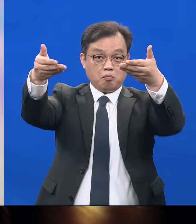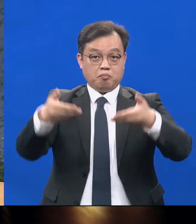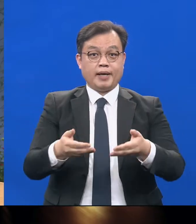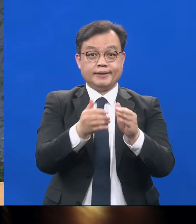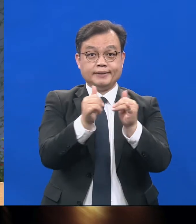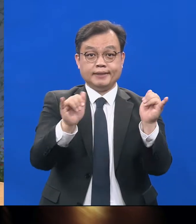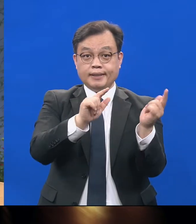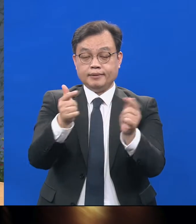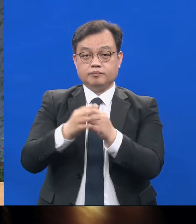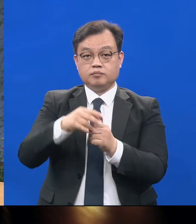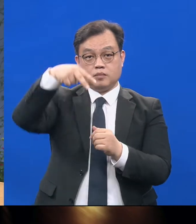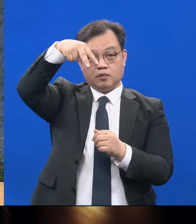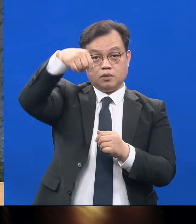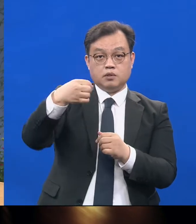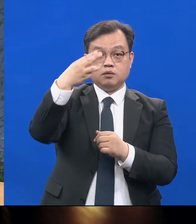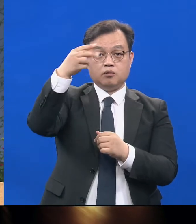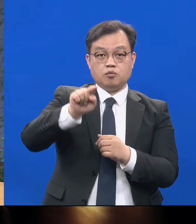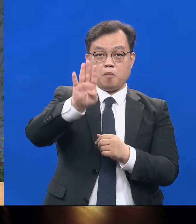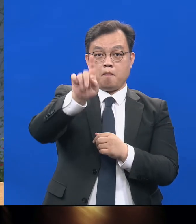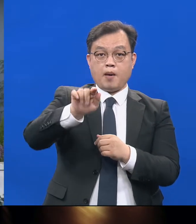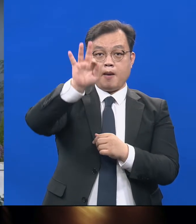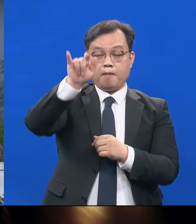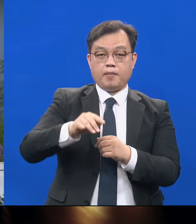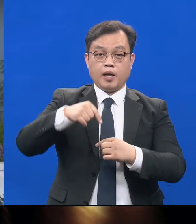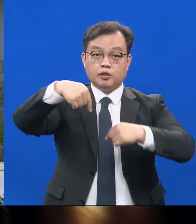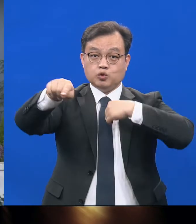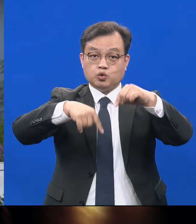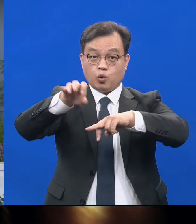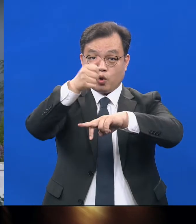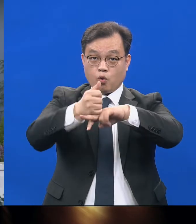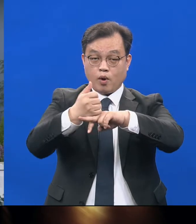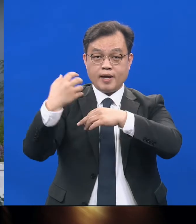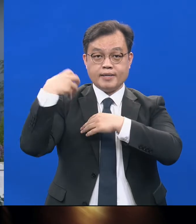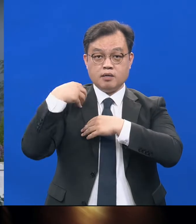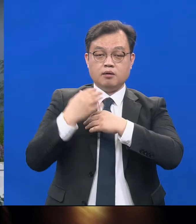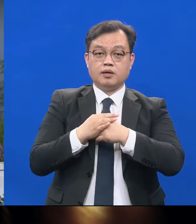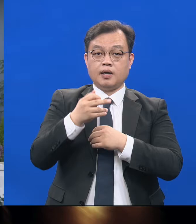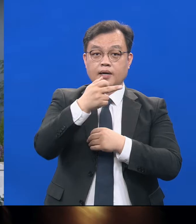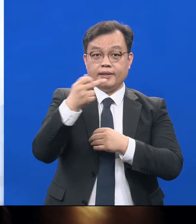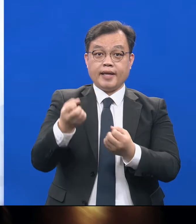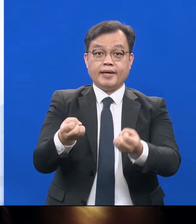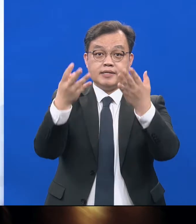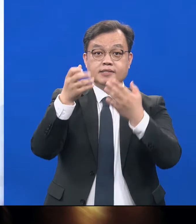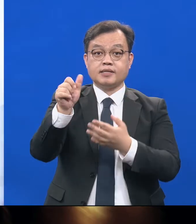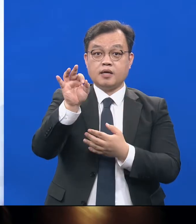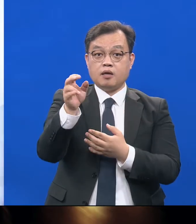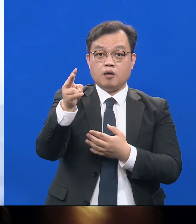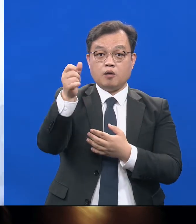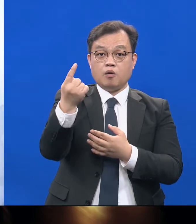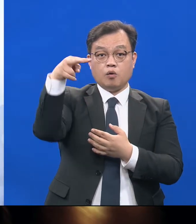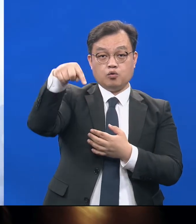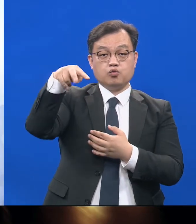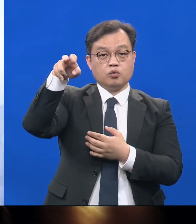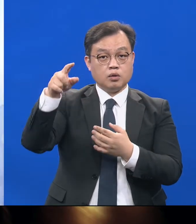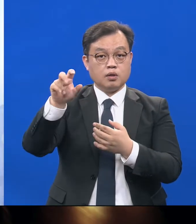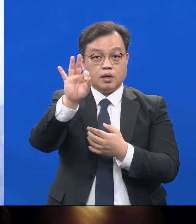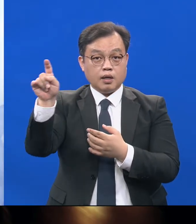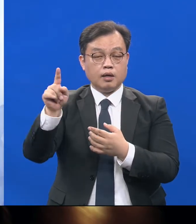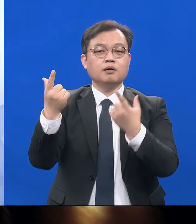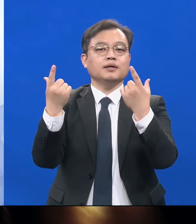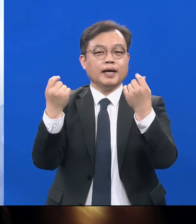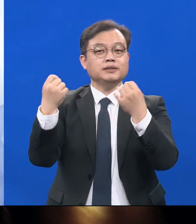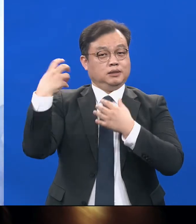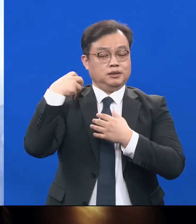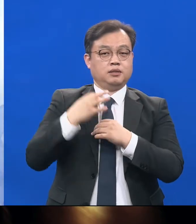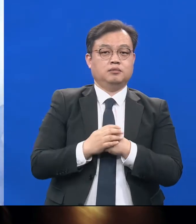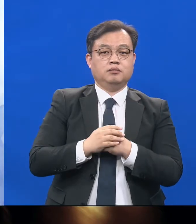나옵니다. 스룹바벨적인 역할, 대제사장 여호수아의 제사장적인 역할, 이 두 가지를 같이 한 것이